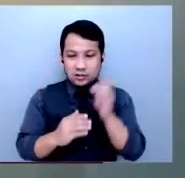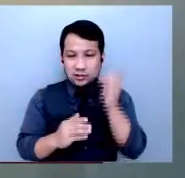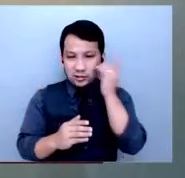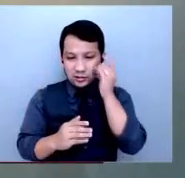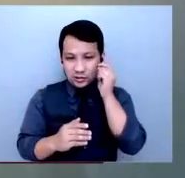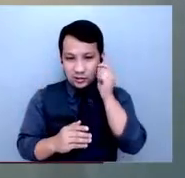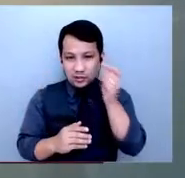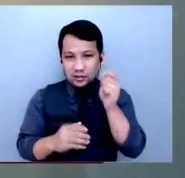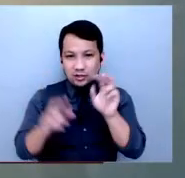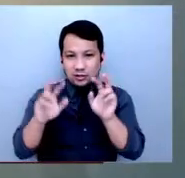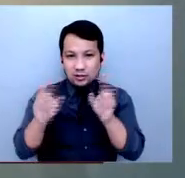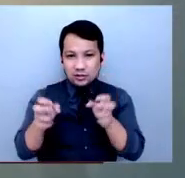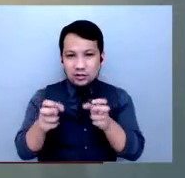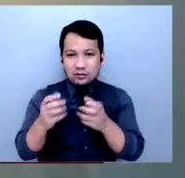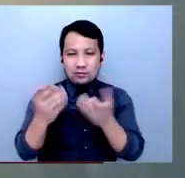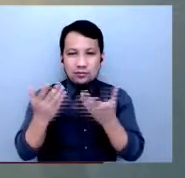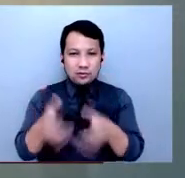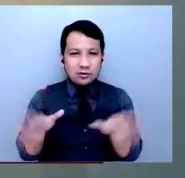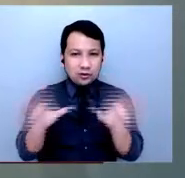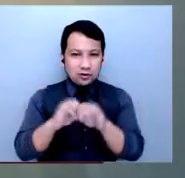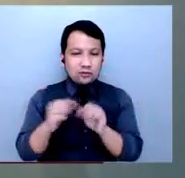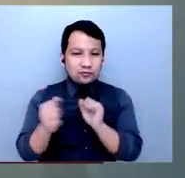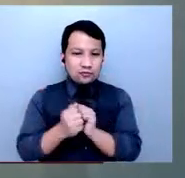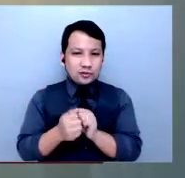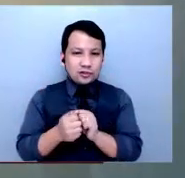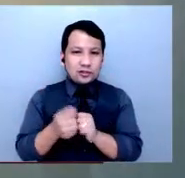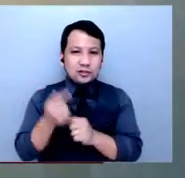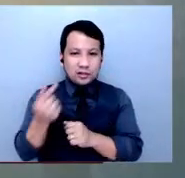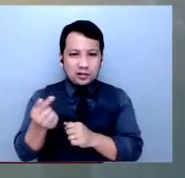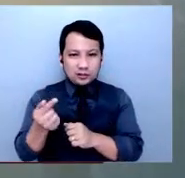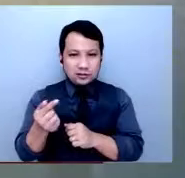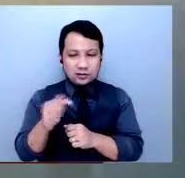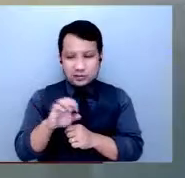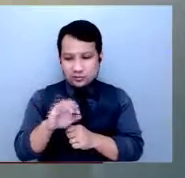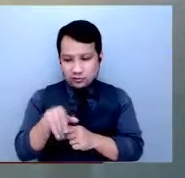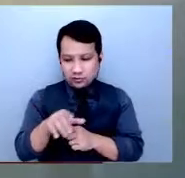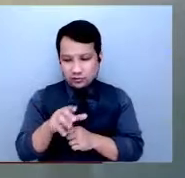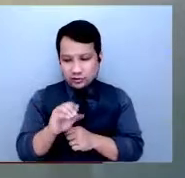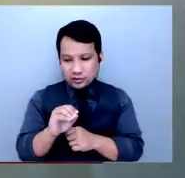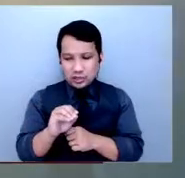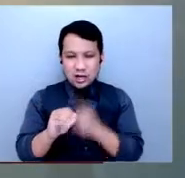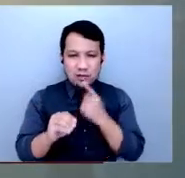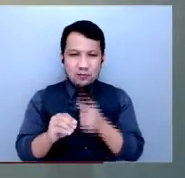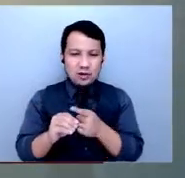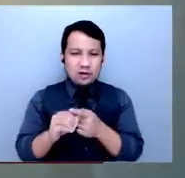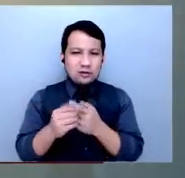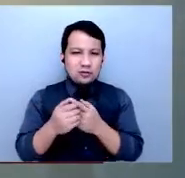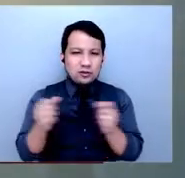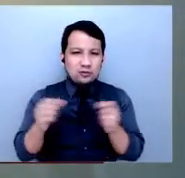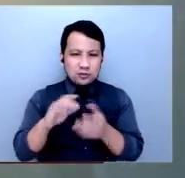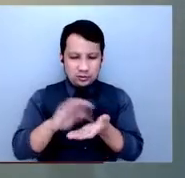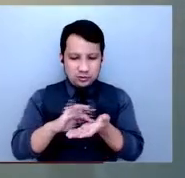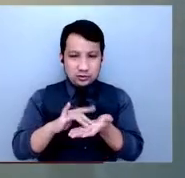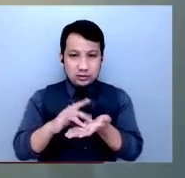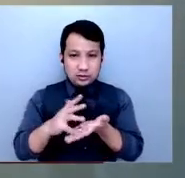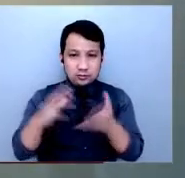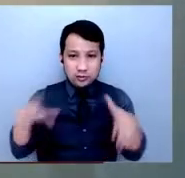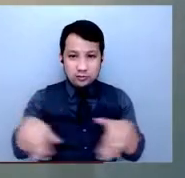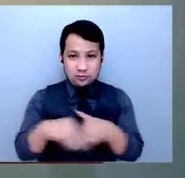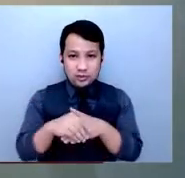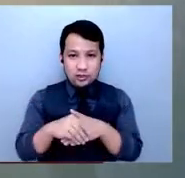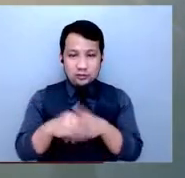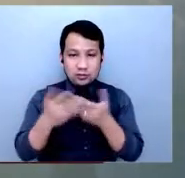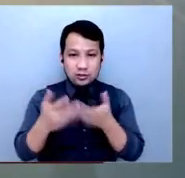na, "After all, with heart emoji." Una nang sinabi ng dalawa na magiging civil ang kanilang wedding after ng